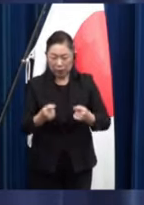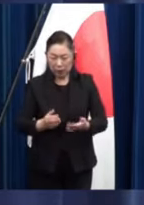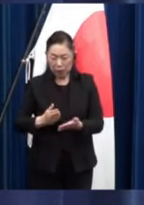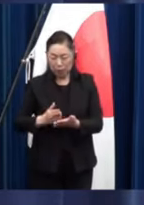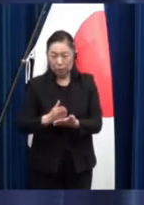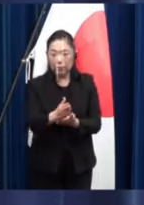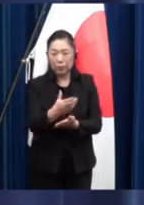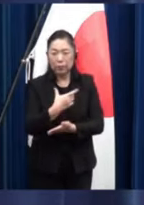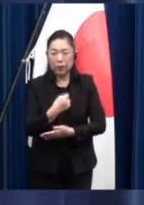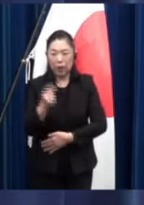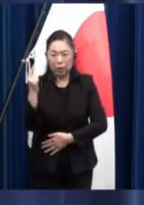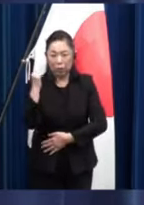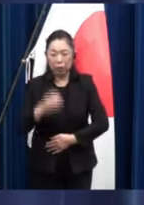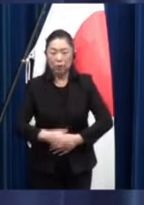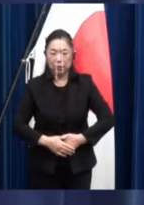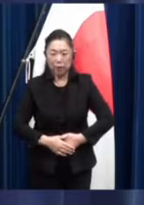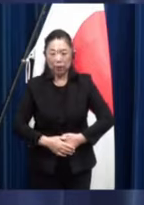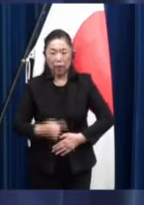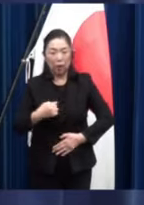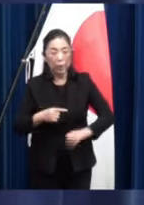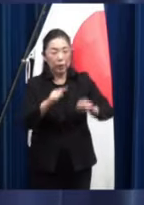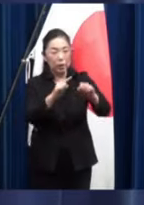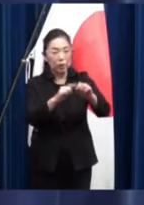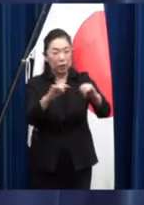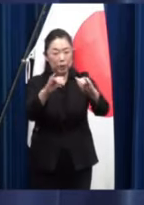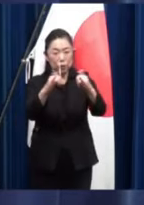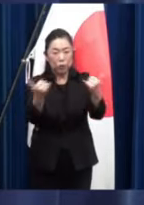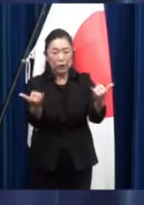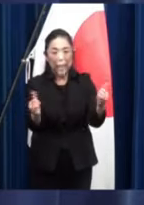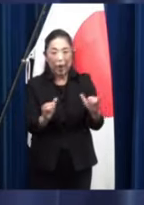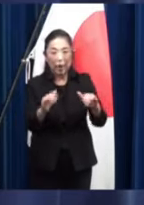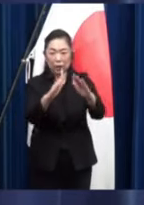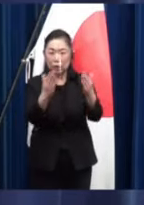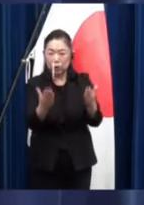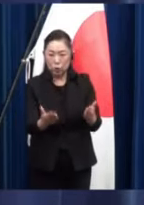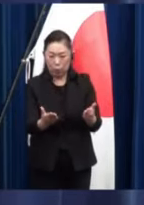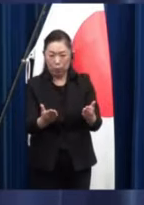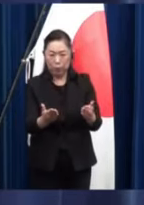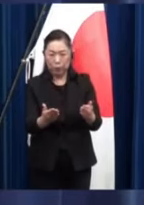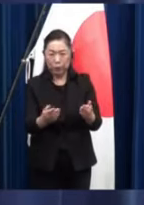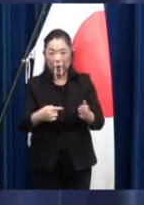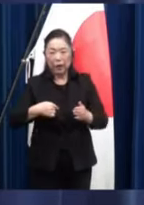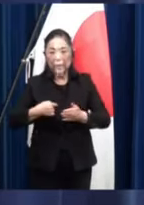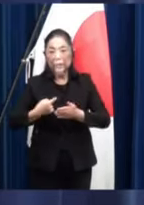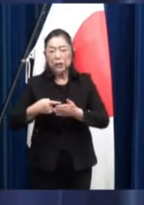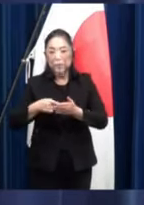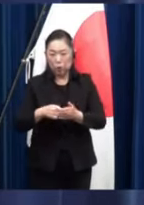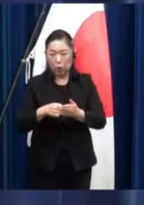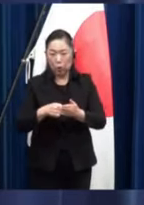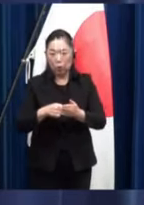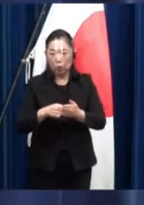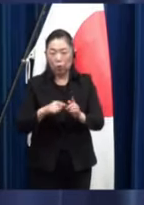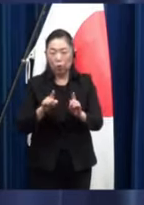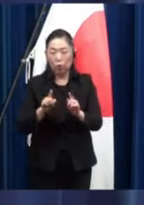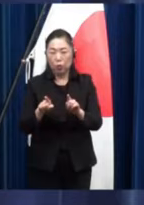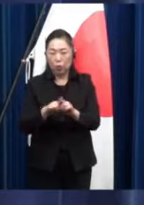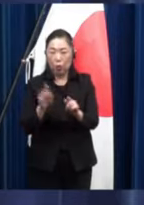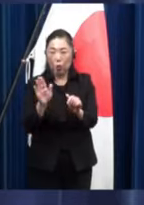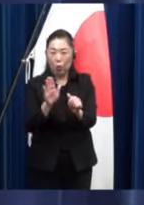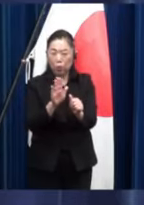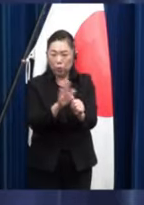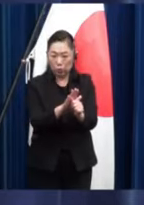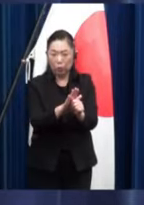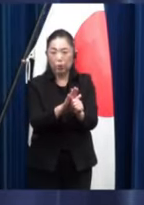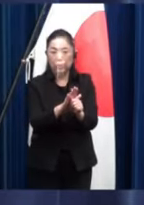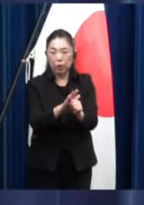。私が目指す社会像、それは自助、共助、公助、そして絆であ